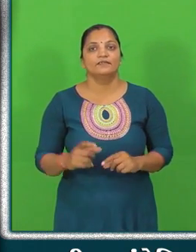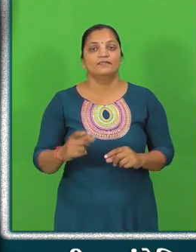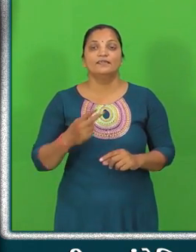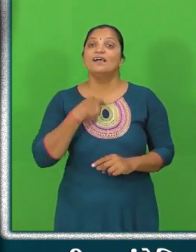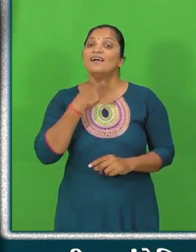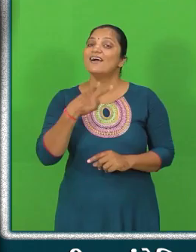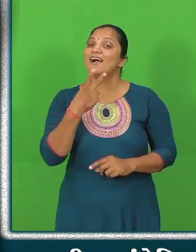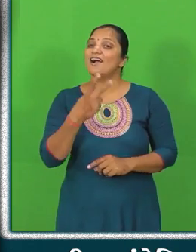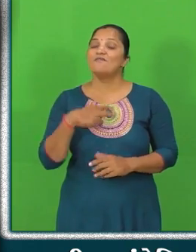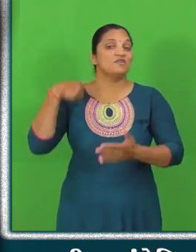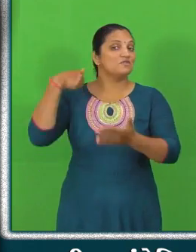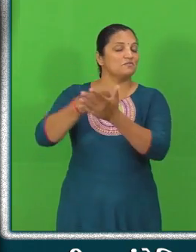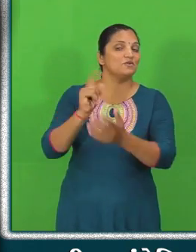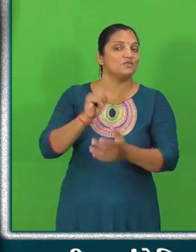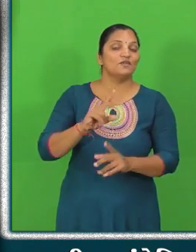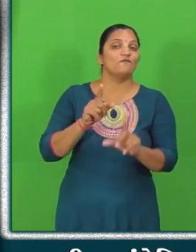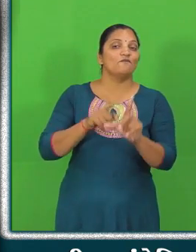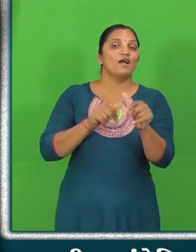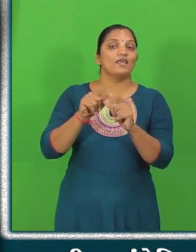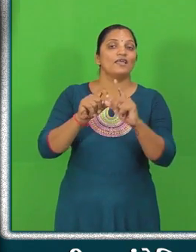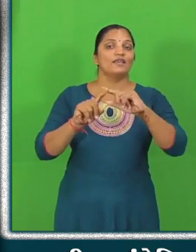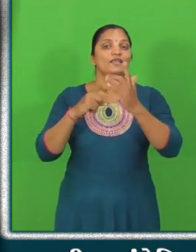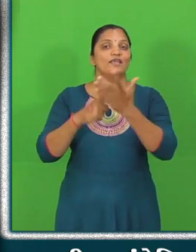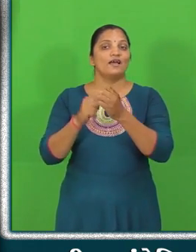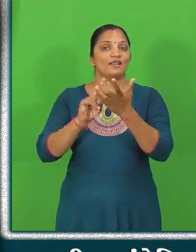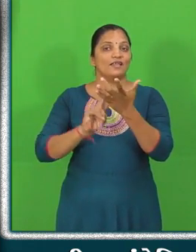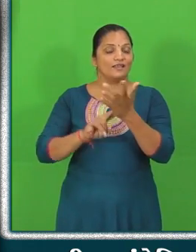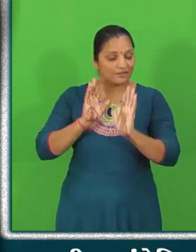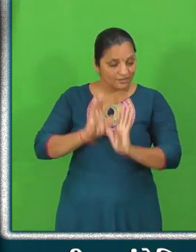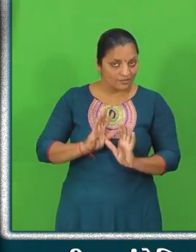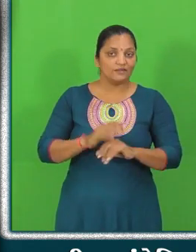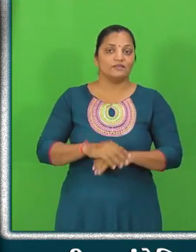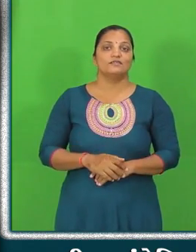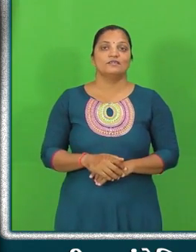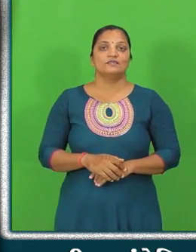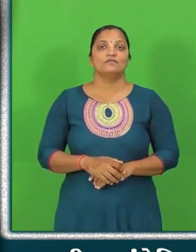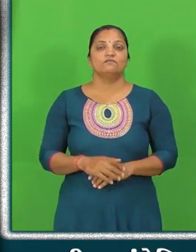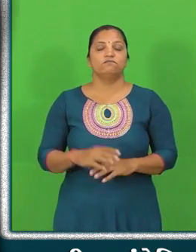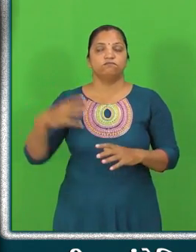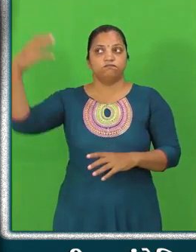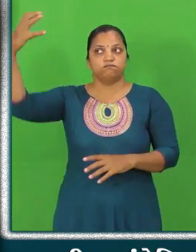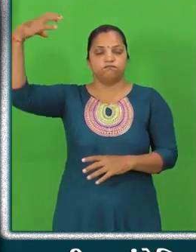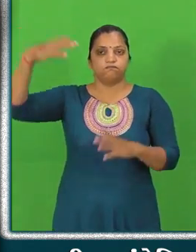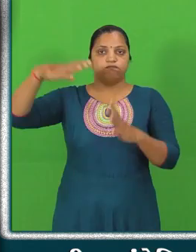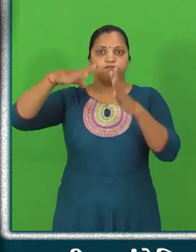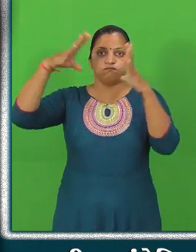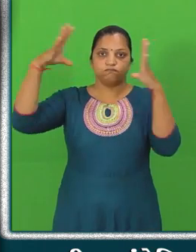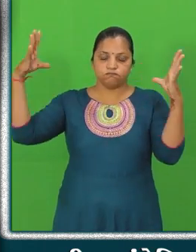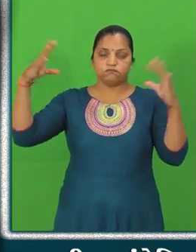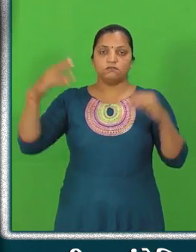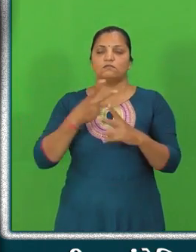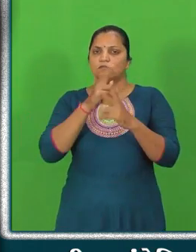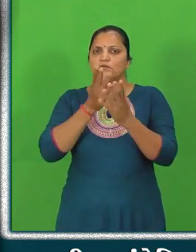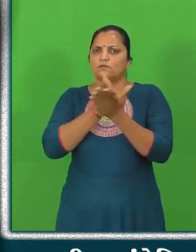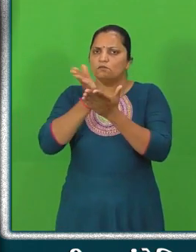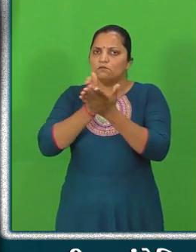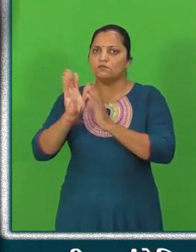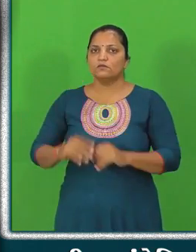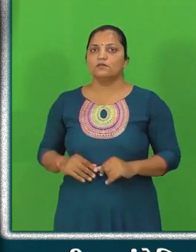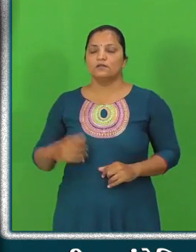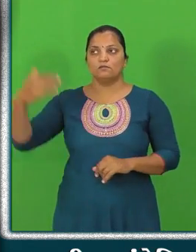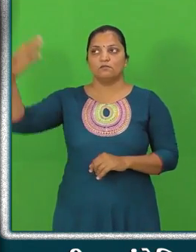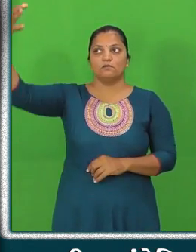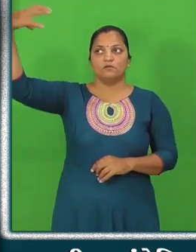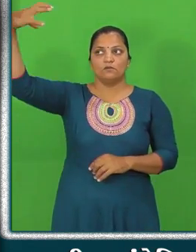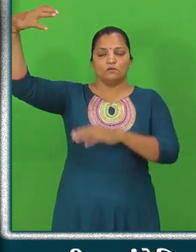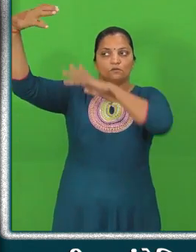નથી પહોંચી શકતો કારણ કે યાંત્રિક તરંગ છે. ઓકે, નહીતર તો સૂર્યની અંદર ઘણા બધા ધડાકા થતા હોય છે કે આપણા